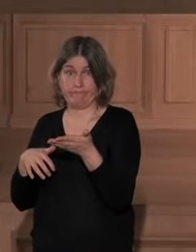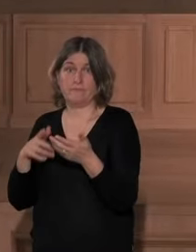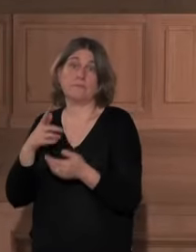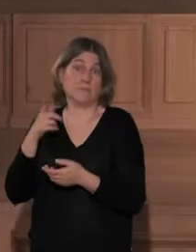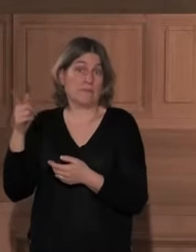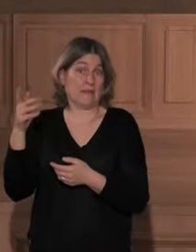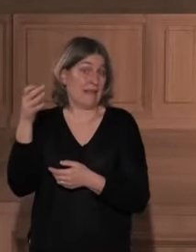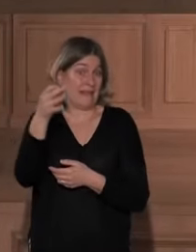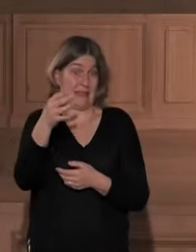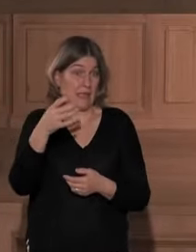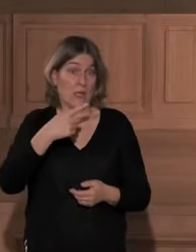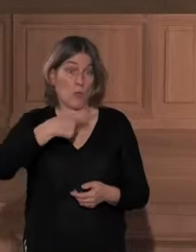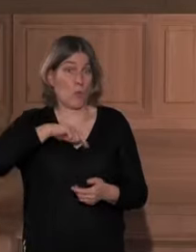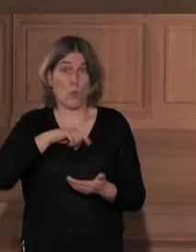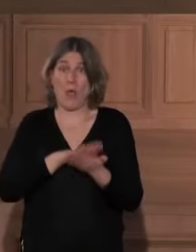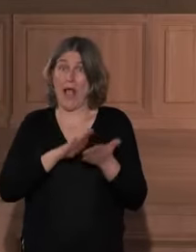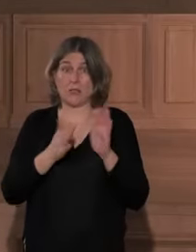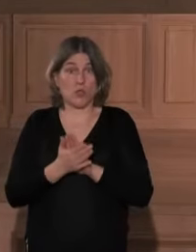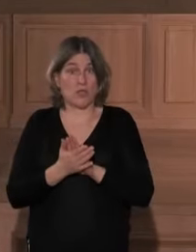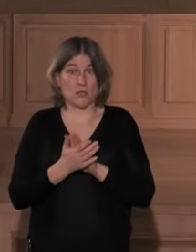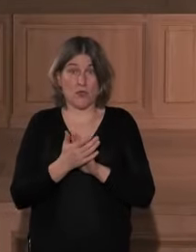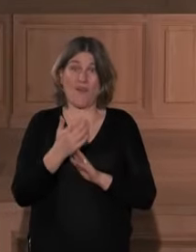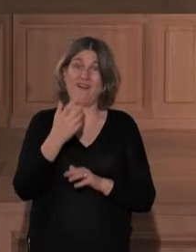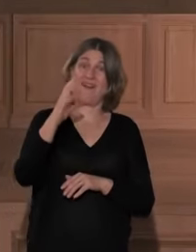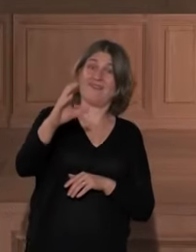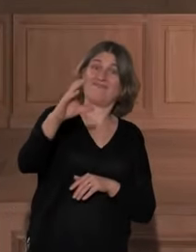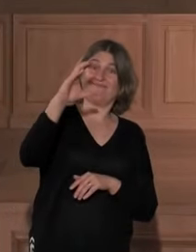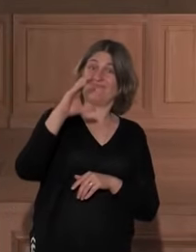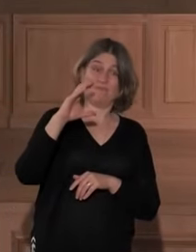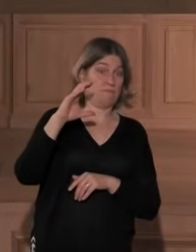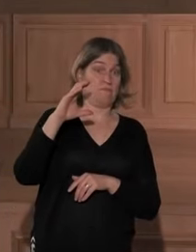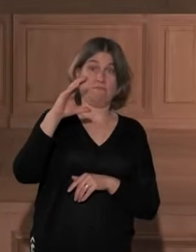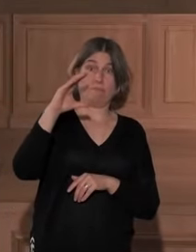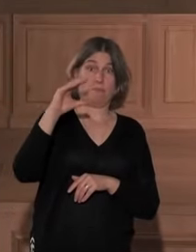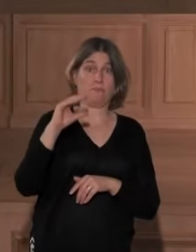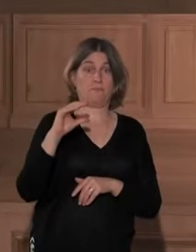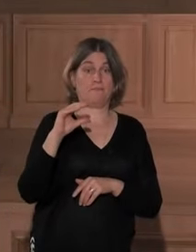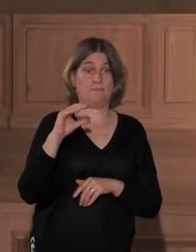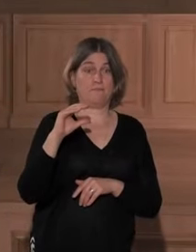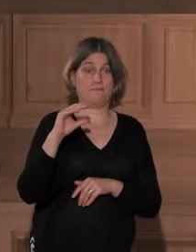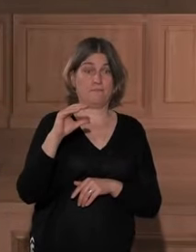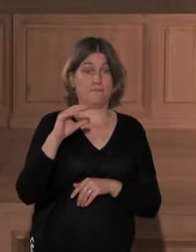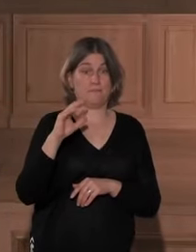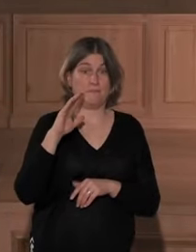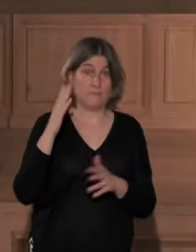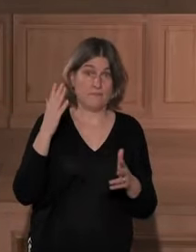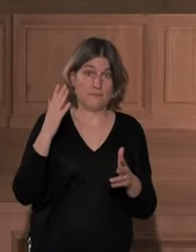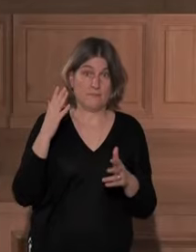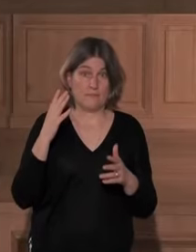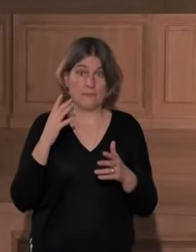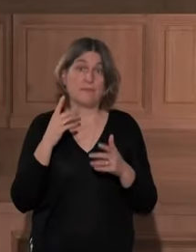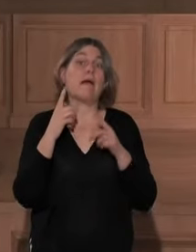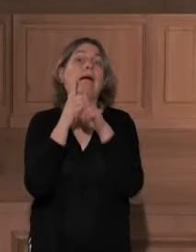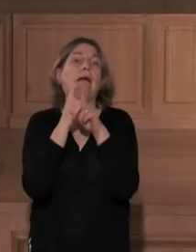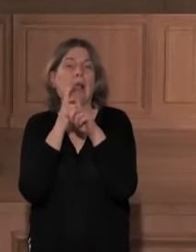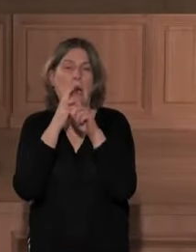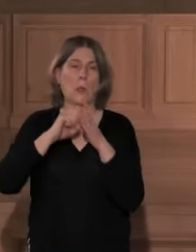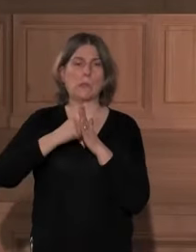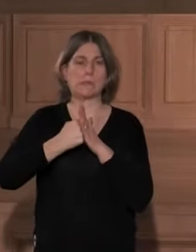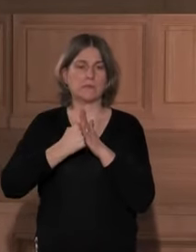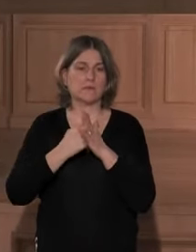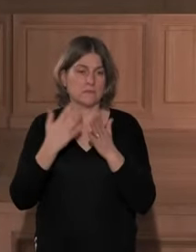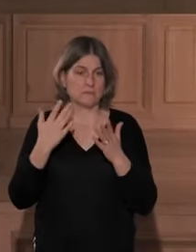sous-doté. Donc on n'est même pas dans on est dans des calculs vraiment très stricts au niveau des budgets, et c'est normal parce qu'il y a une partie...